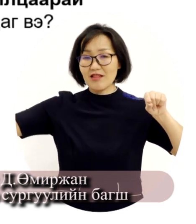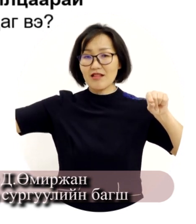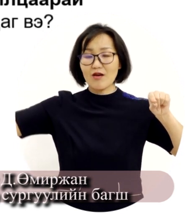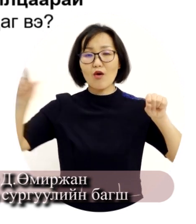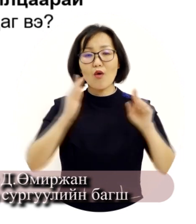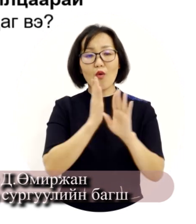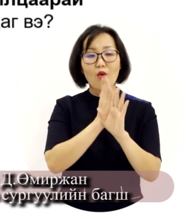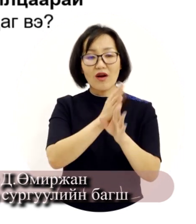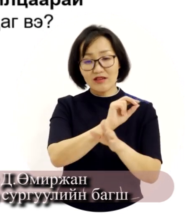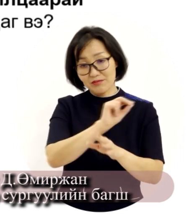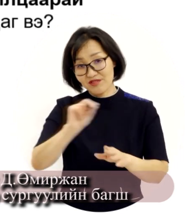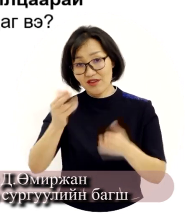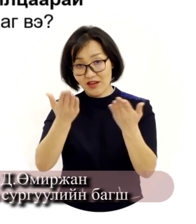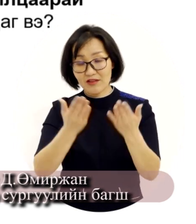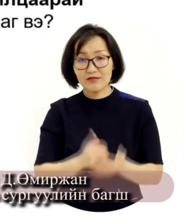орналастырыңдар.